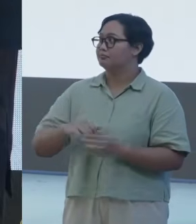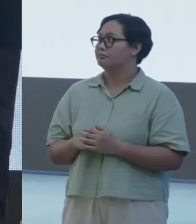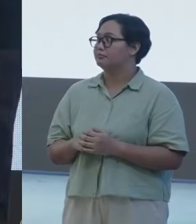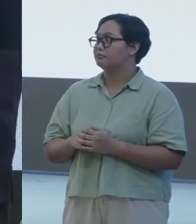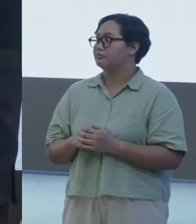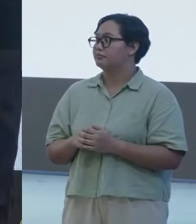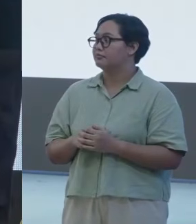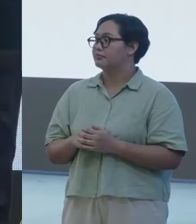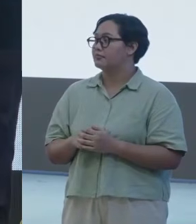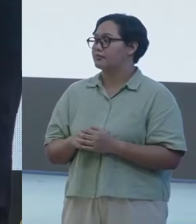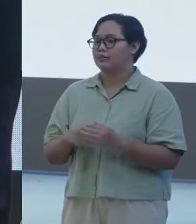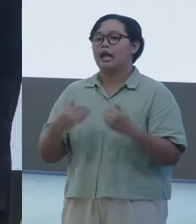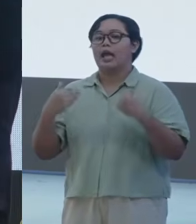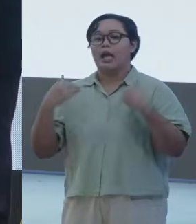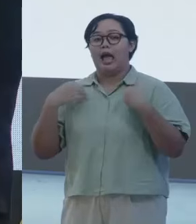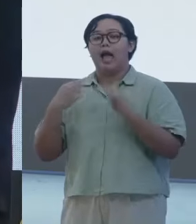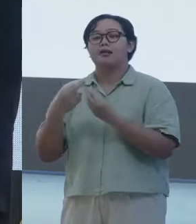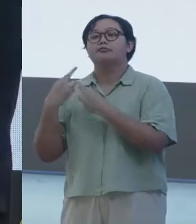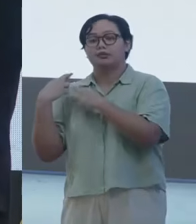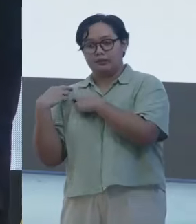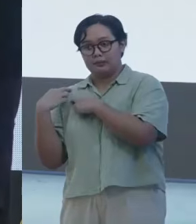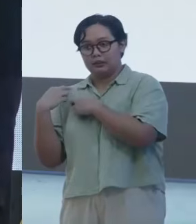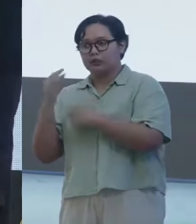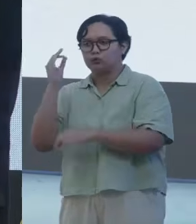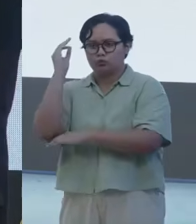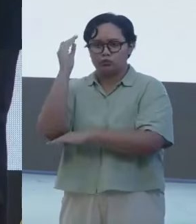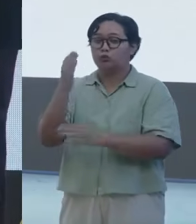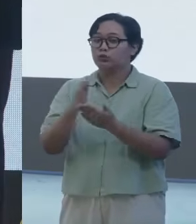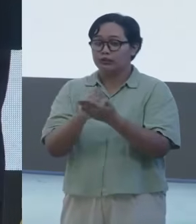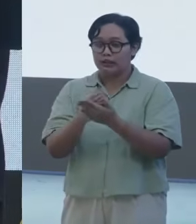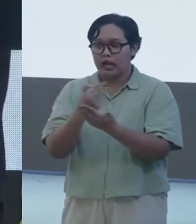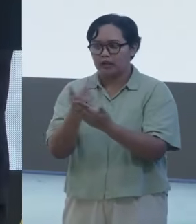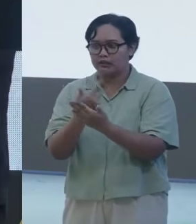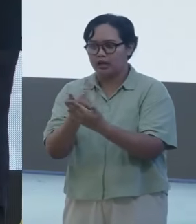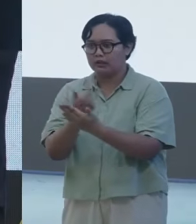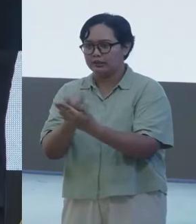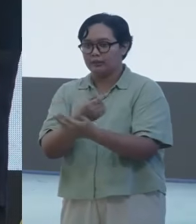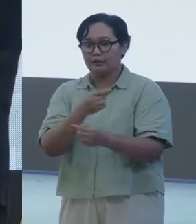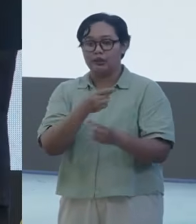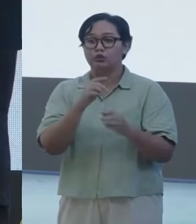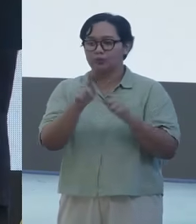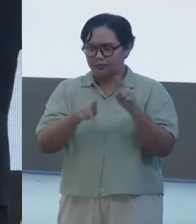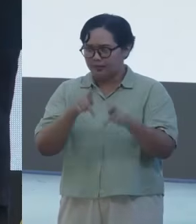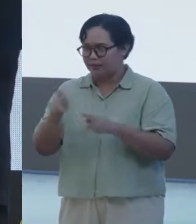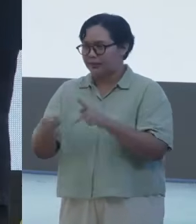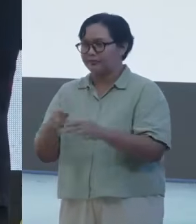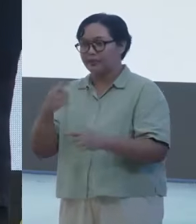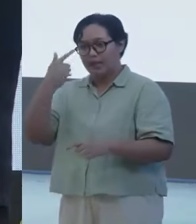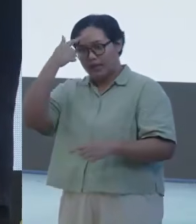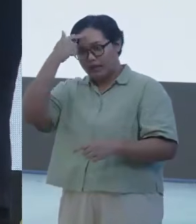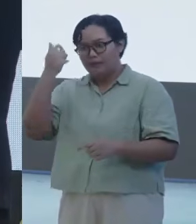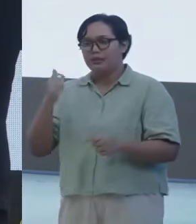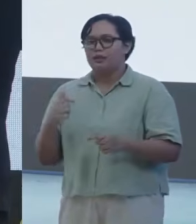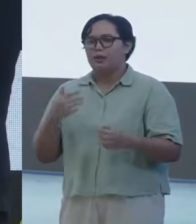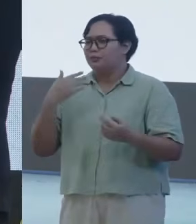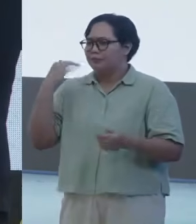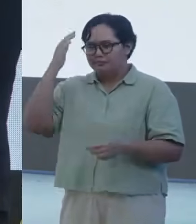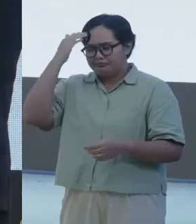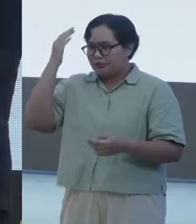Meron tayong responsibilidad na i-preach ang gospel sa kanila kasi hindi natin alam kung sila ay elect o hindi.